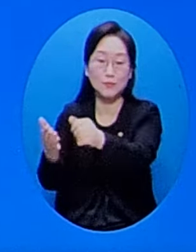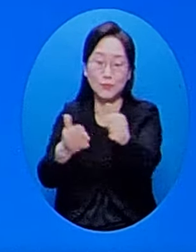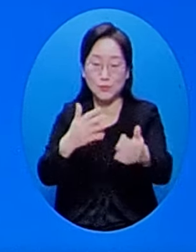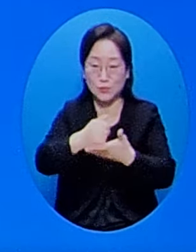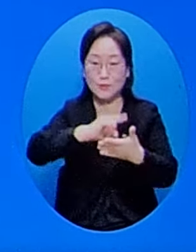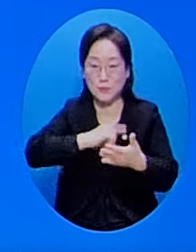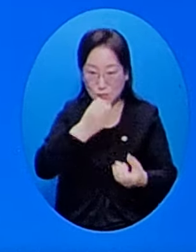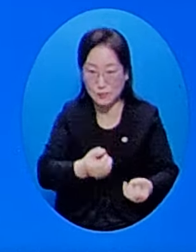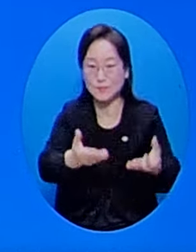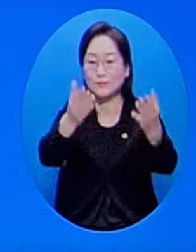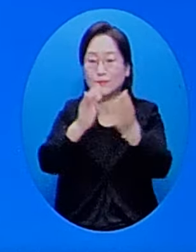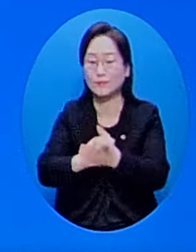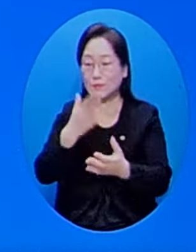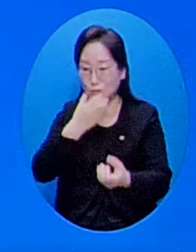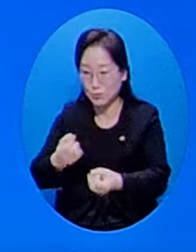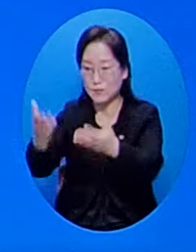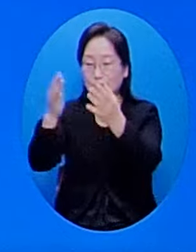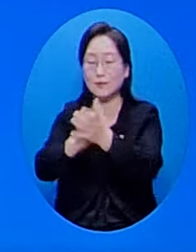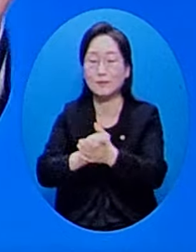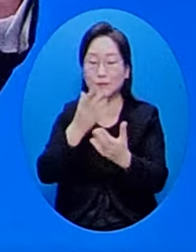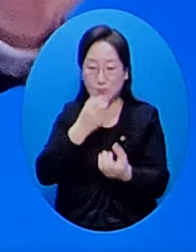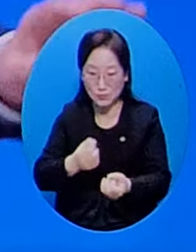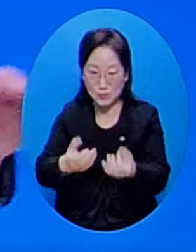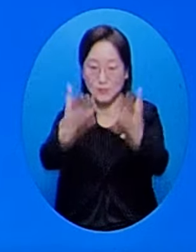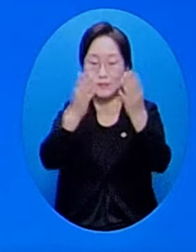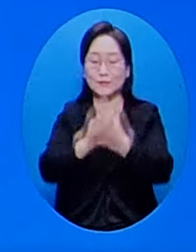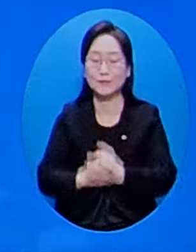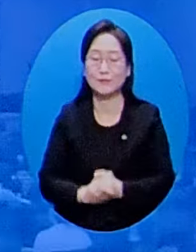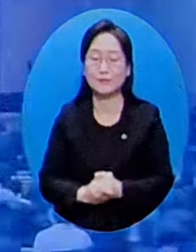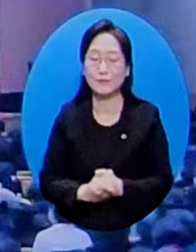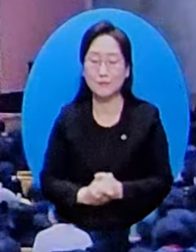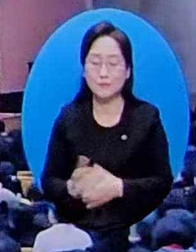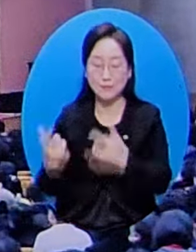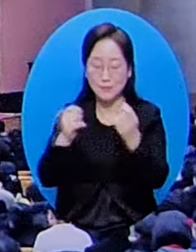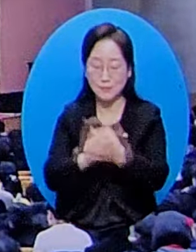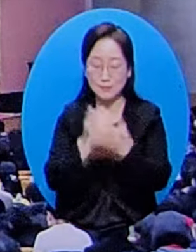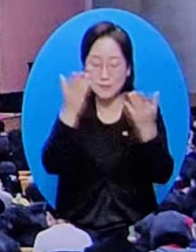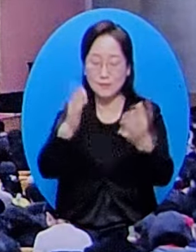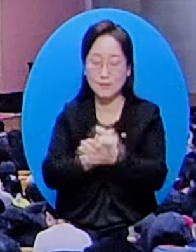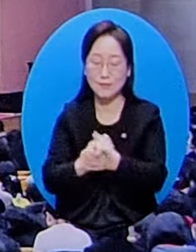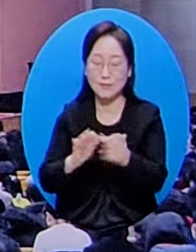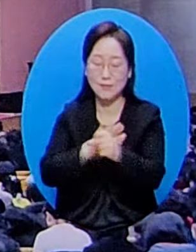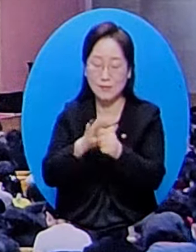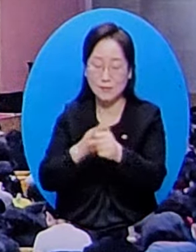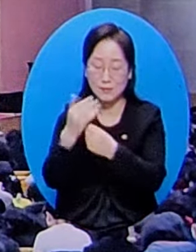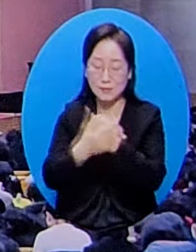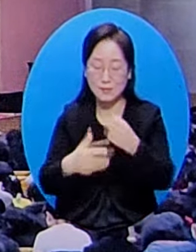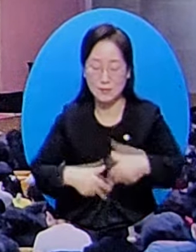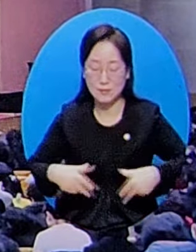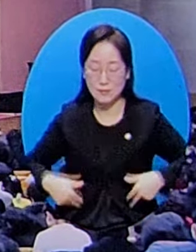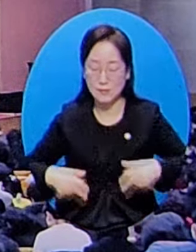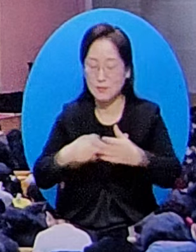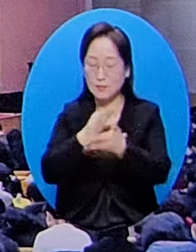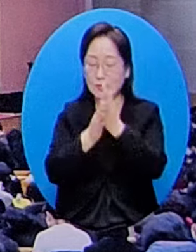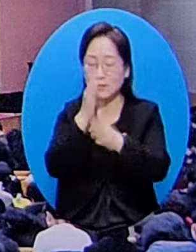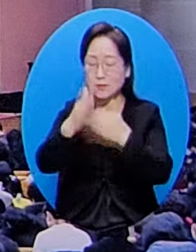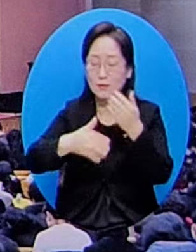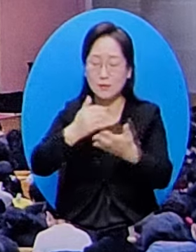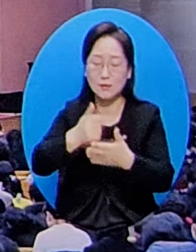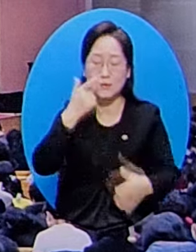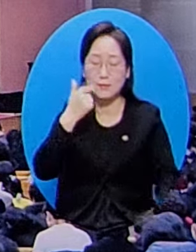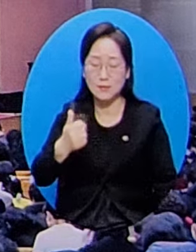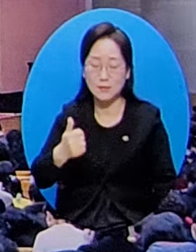이름으로 축원합니다. 축원합니다. 축원합니다. 기도하겠습니다. 사랑과 은혜와 자비가 무한하신 하나님